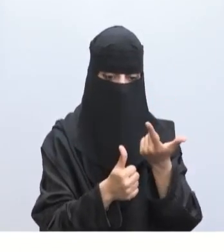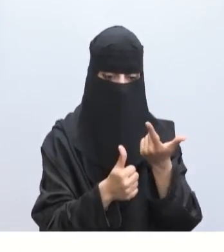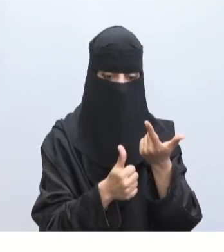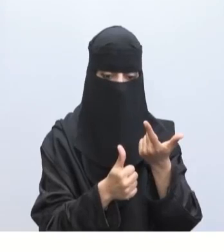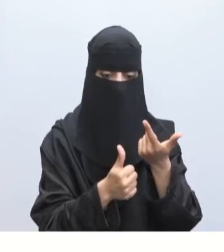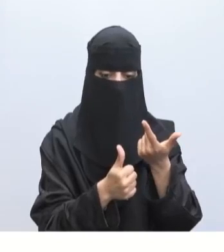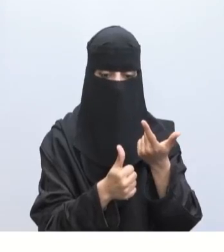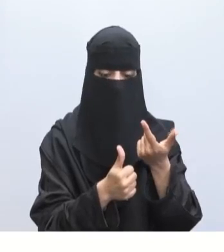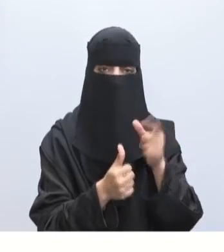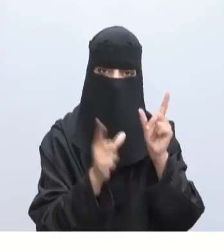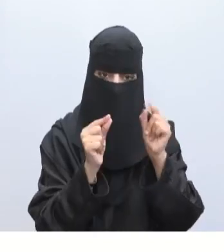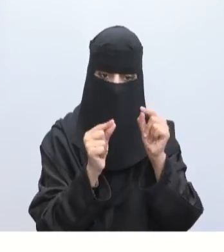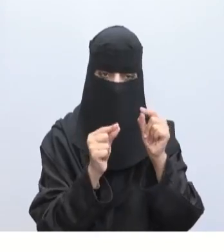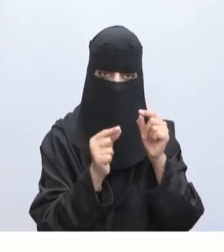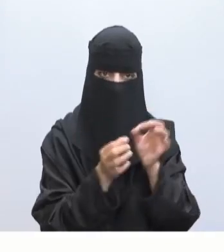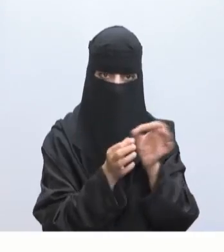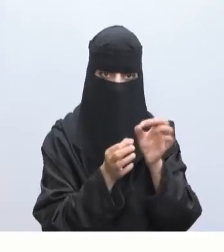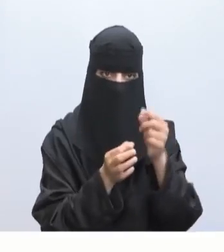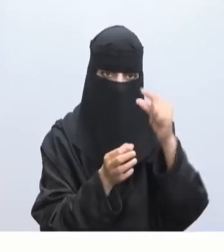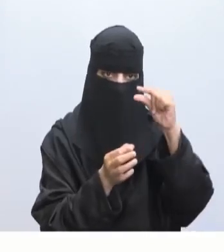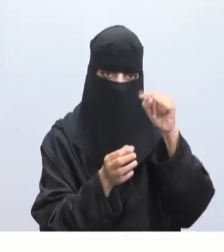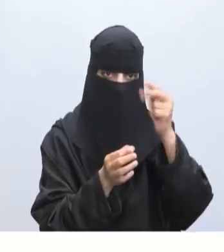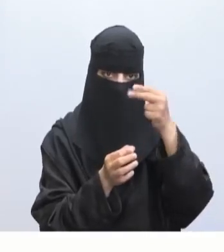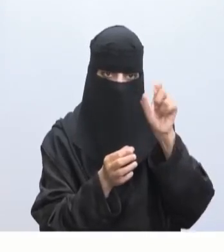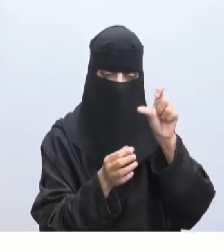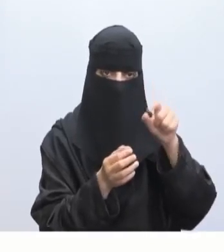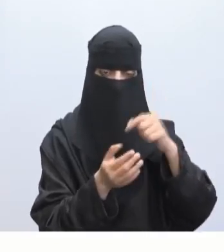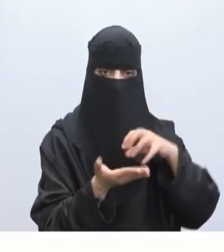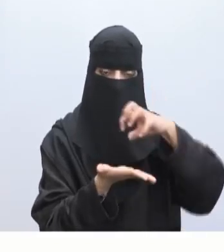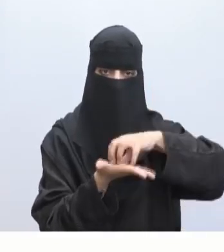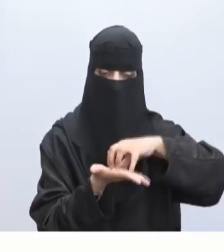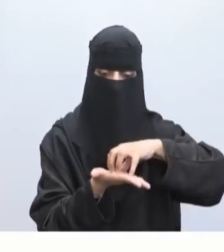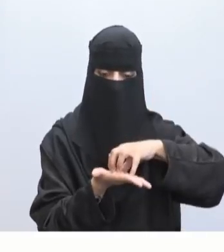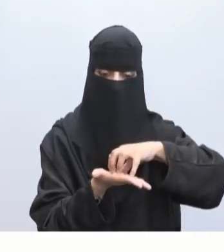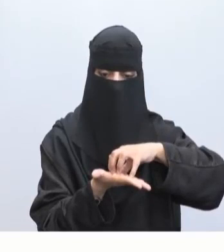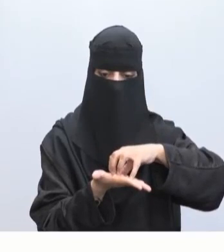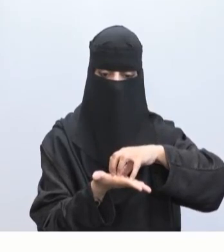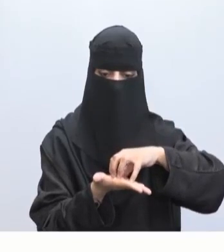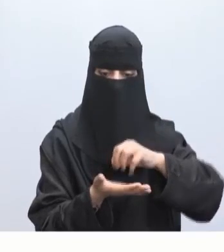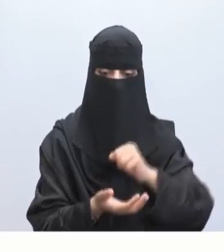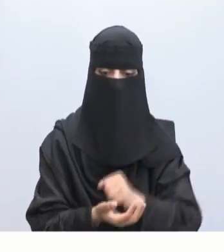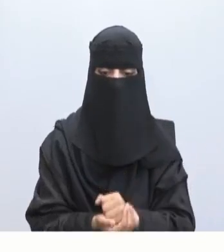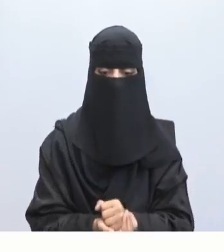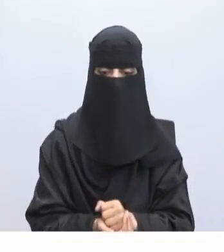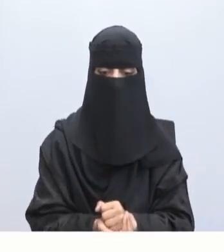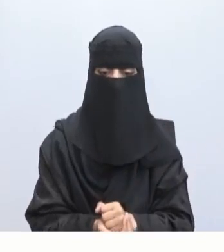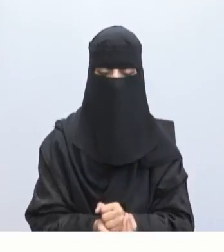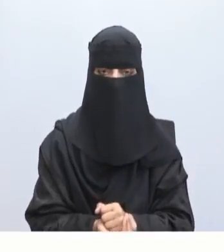الاولى احسنتم الدرعيه بينما اذا الدوله